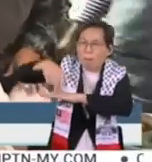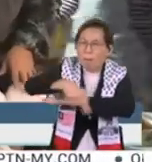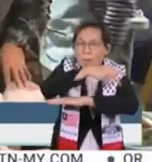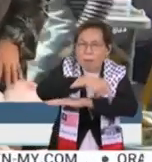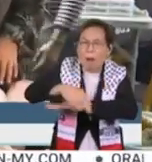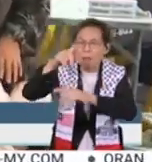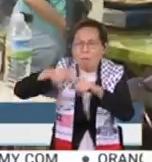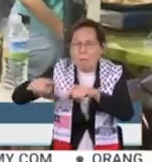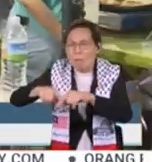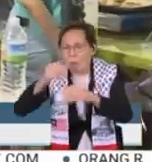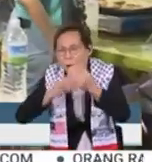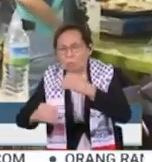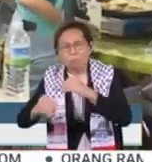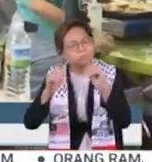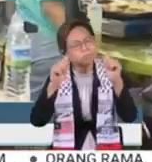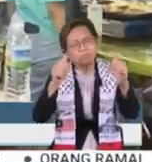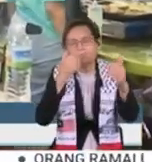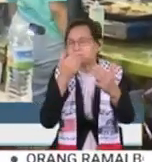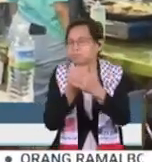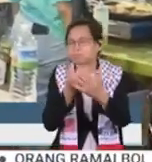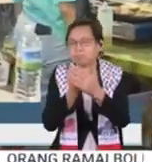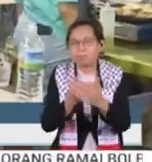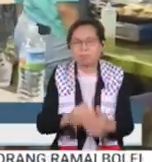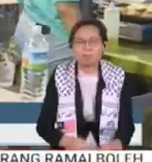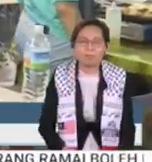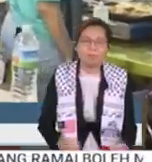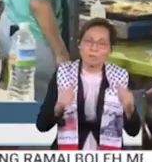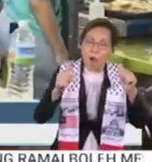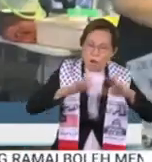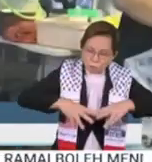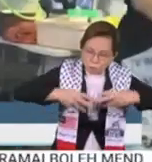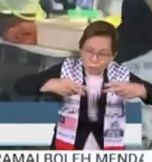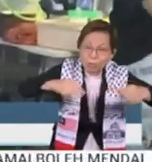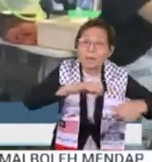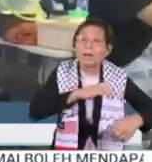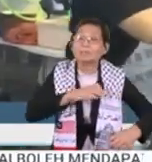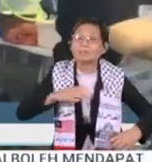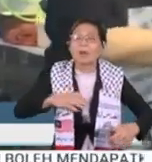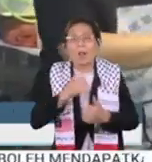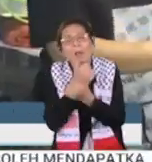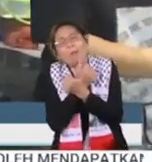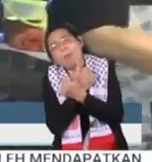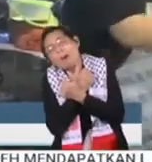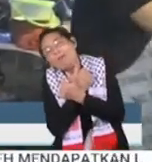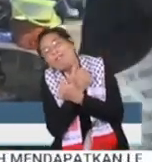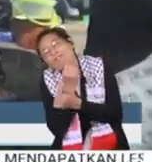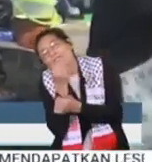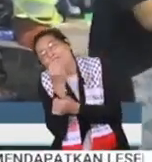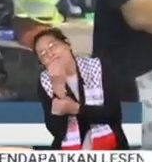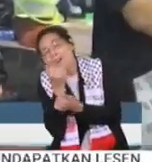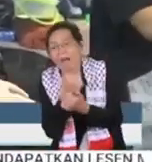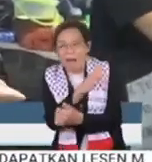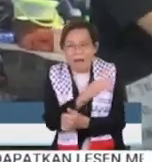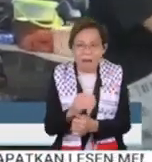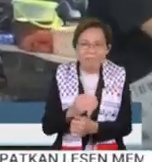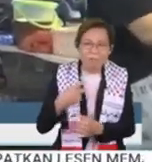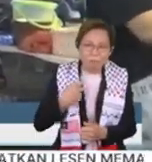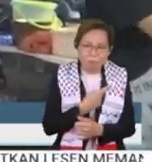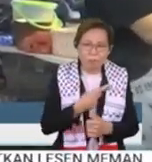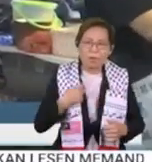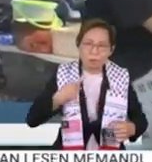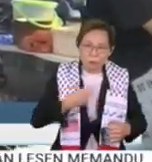dengan pelbagai makanan itu sangat baguslah. It's very good and smooth. Customer here, I really love it. And here and we